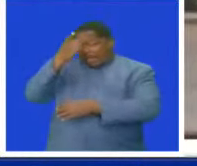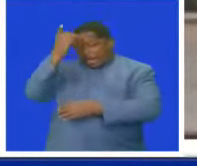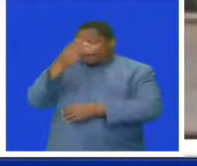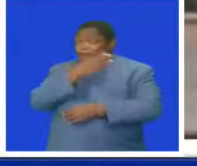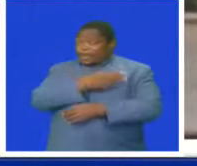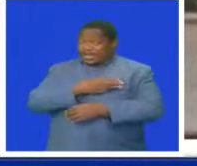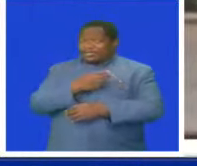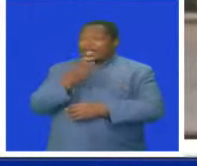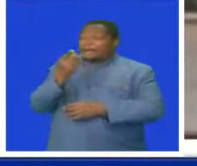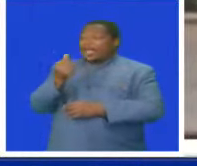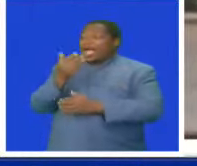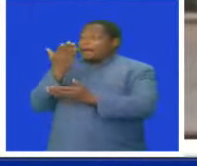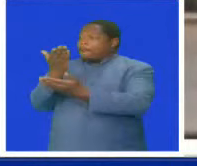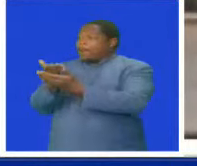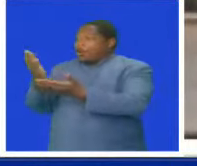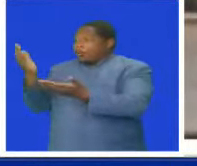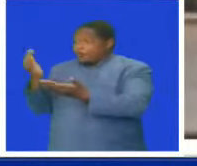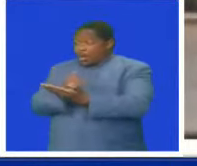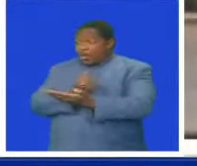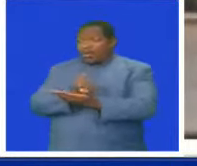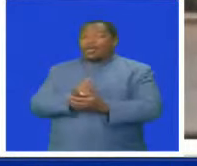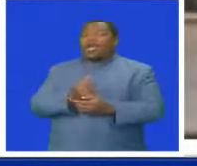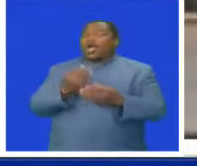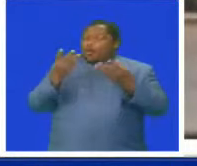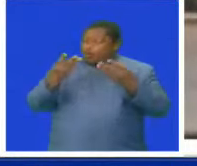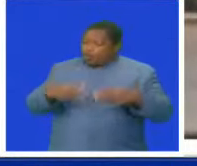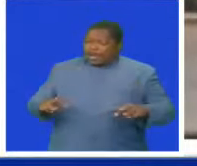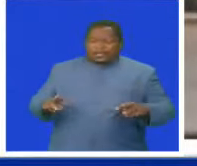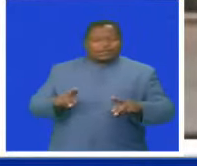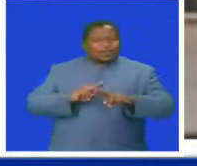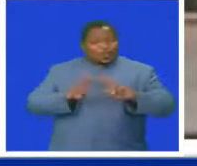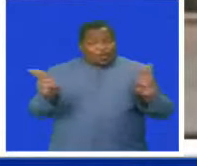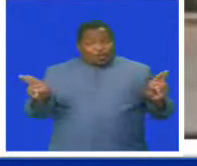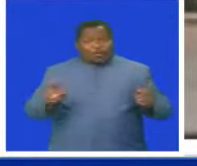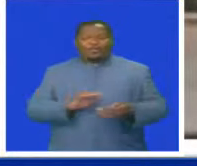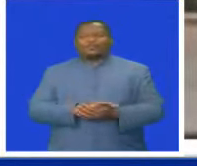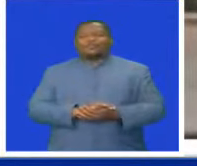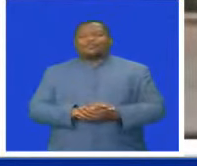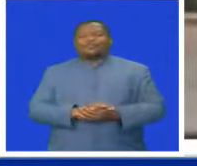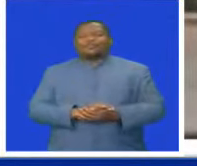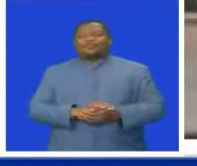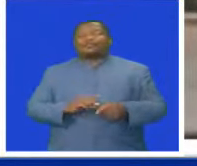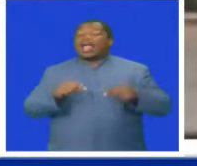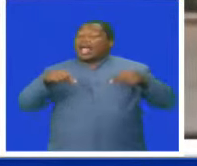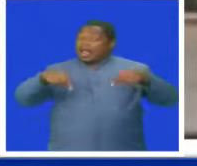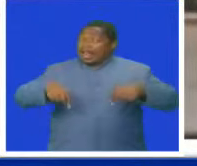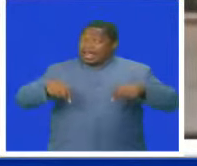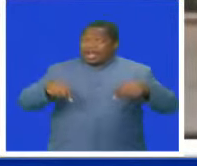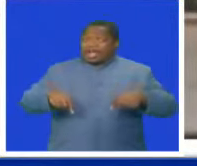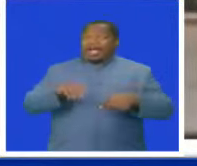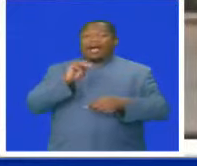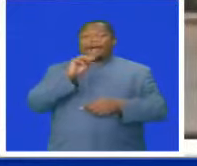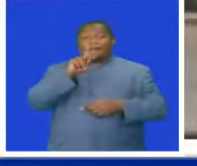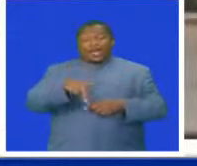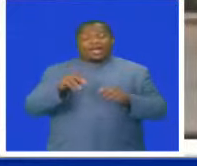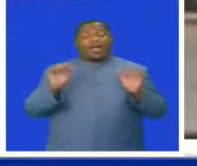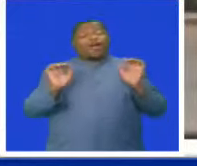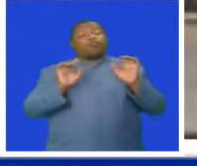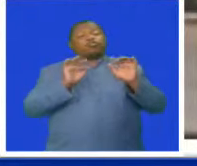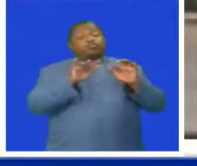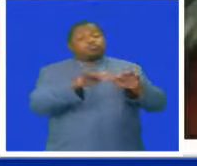Amalunga ePhalamende endlini yabayesikhulu ahleli namuhla endlini akhulumisa yona indzaba yesakhiwo lesisha lekufanele